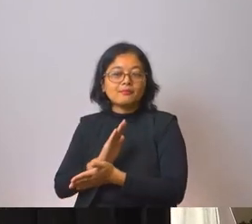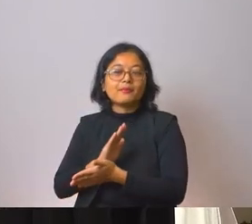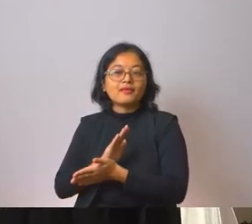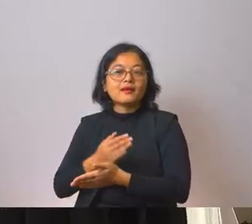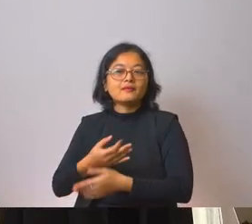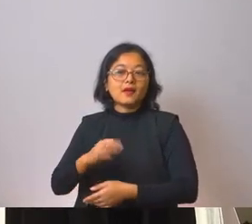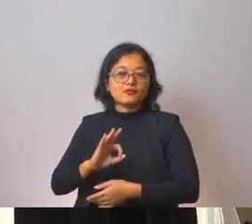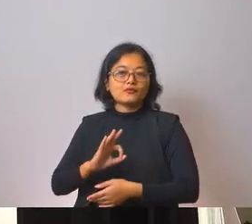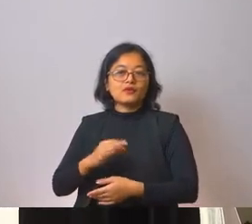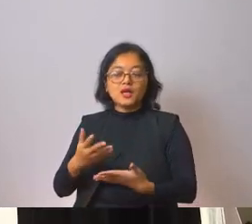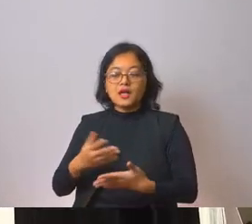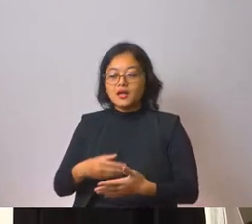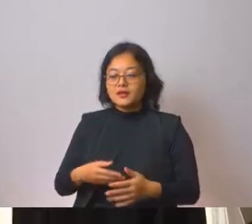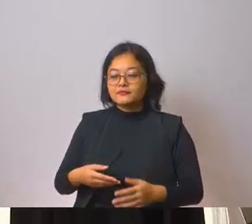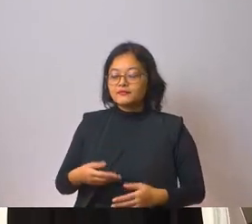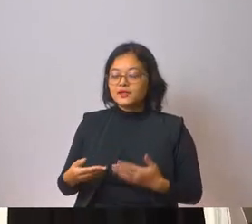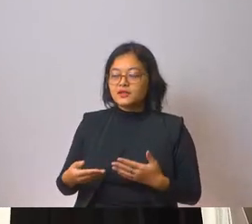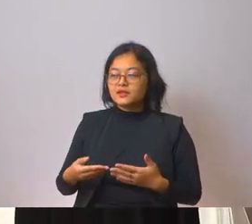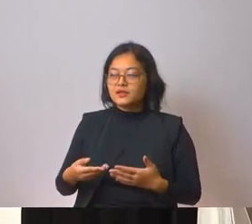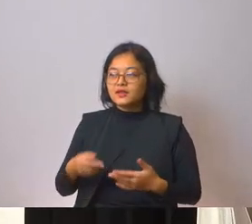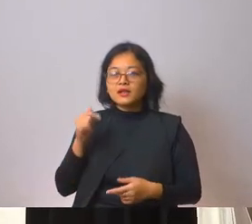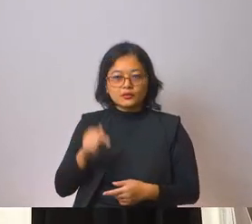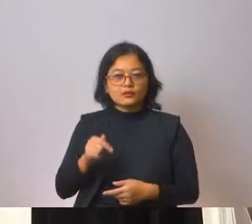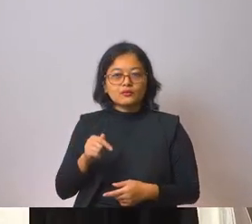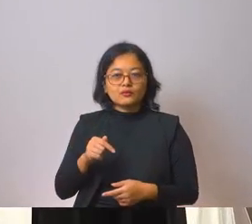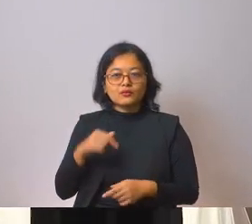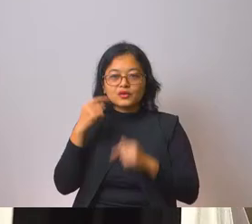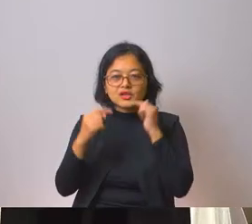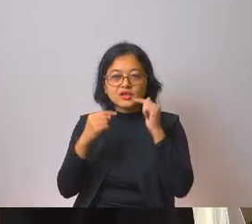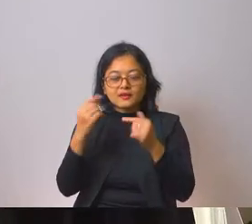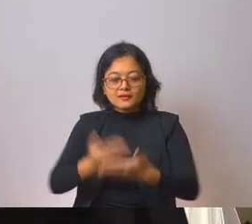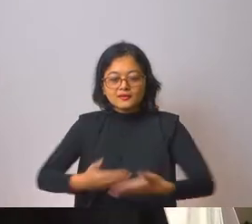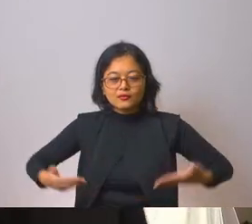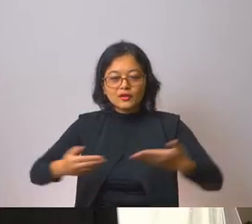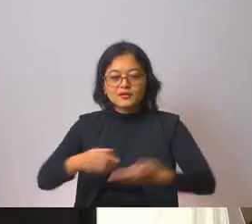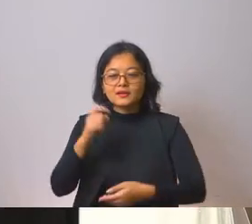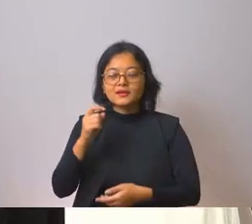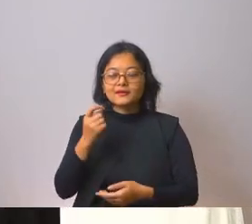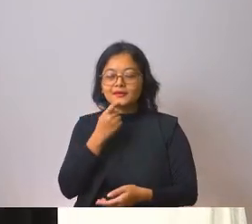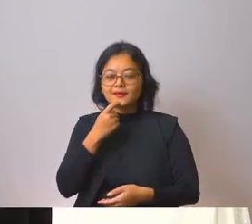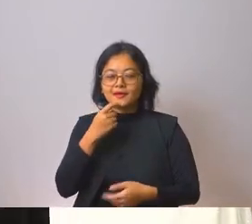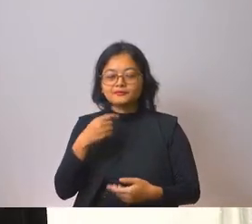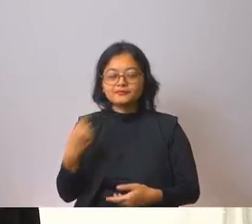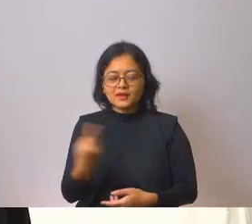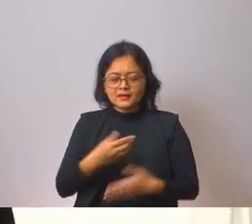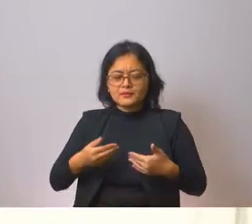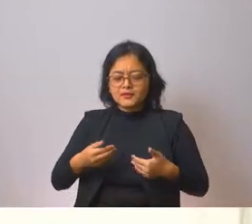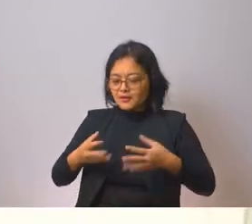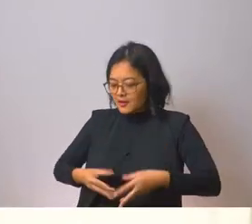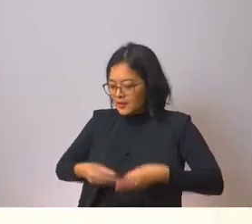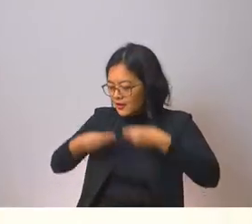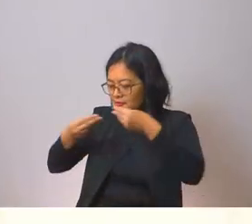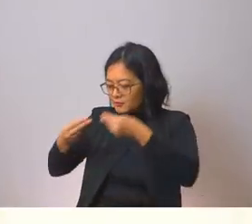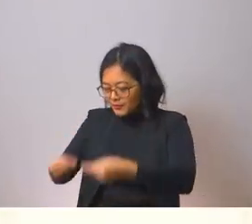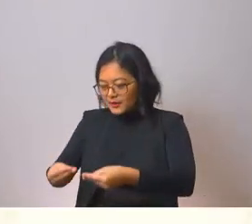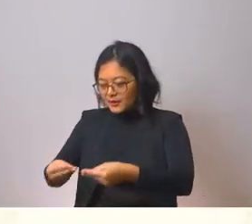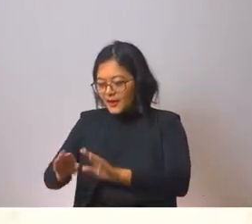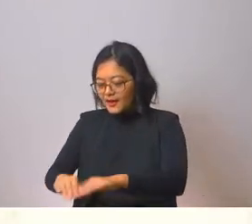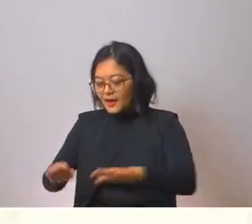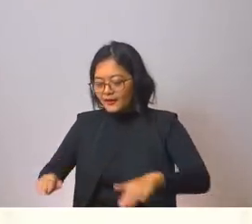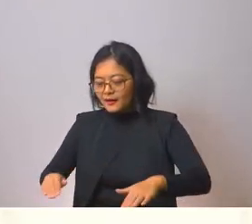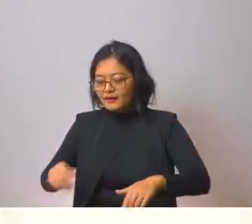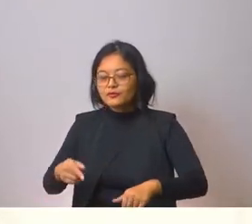kita. Manusia yang utuh, bukan separuh manusia. Nah, ini ada Kak Kesia, maaf kayak agak disetrap sedikit ya.